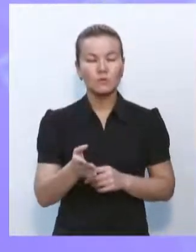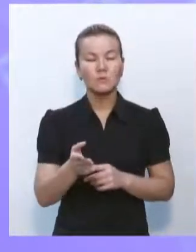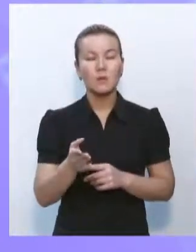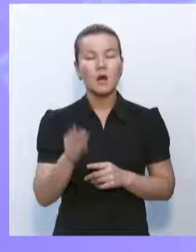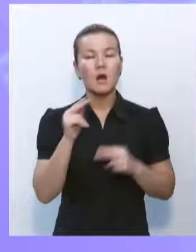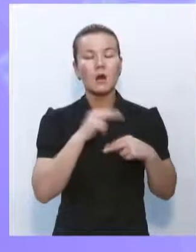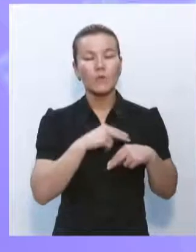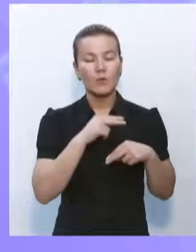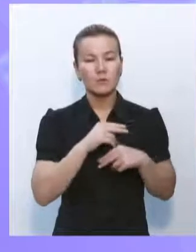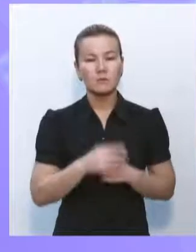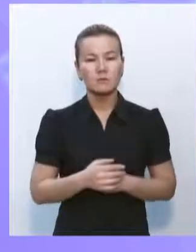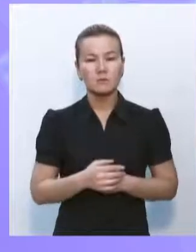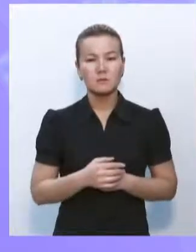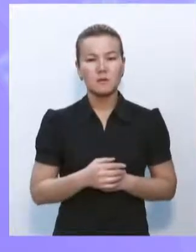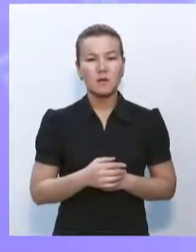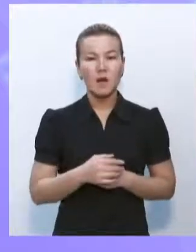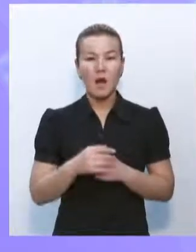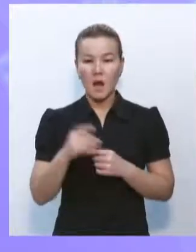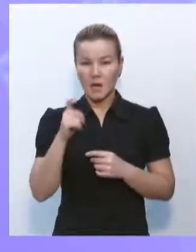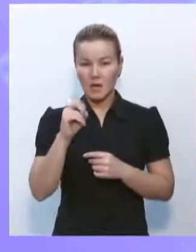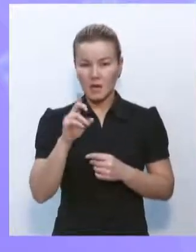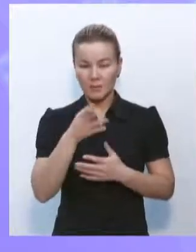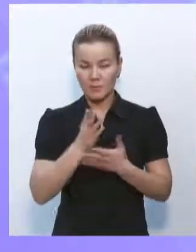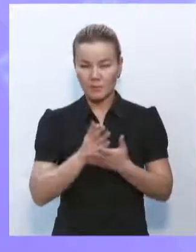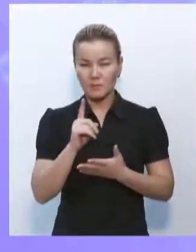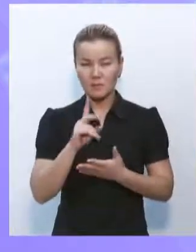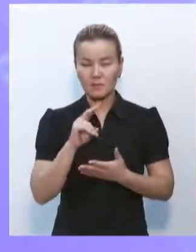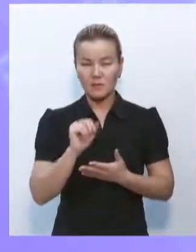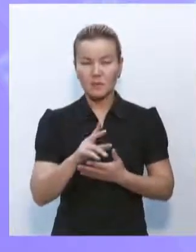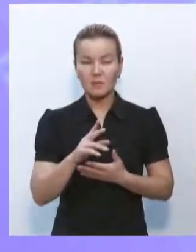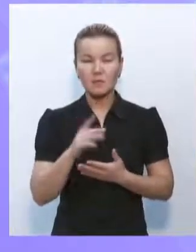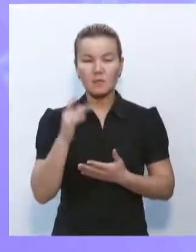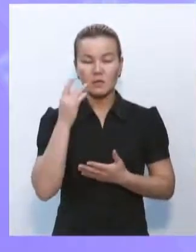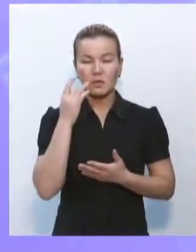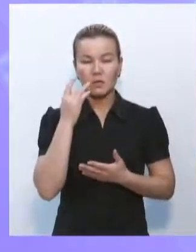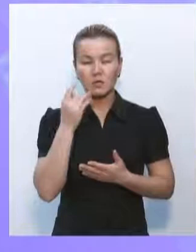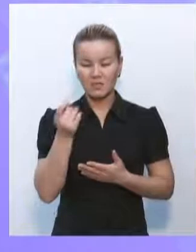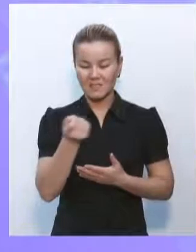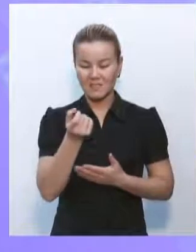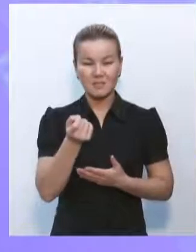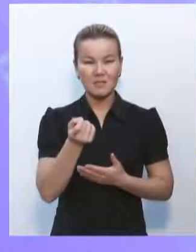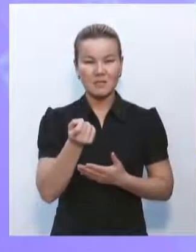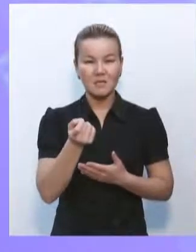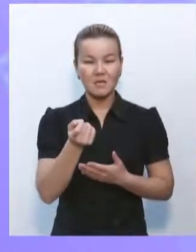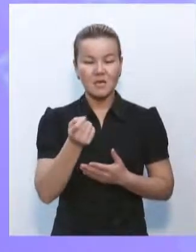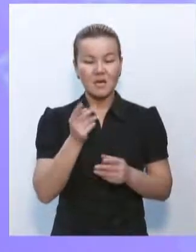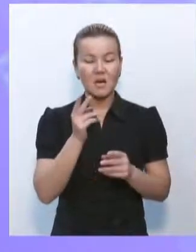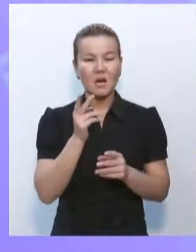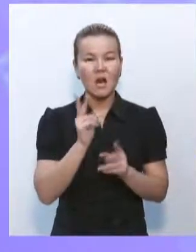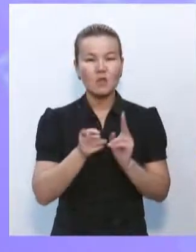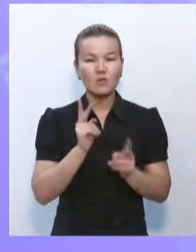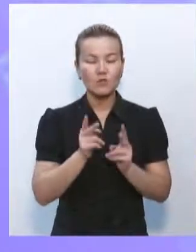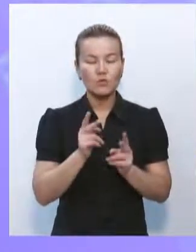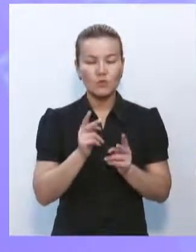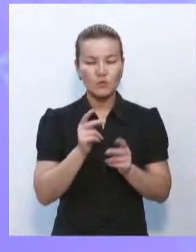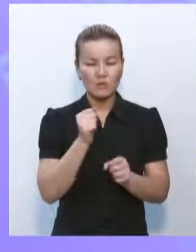будем работать. Хлебный злак, из зерен которого изготавливается мука, идущая